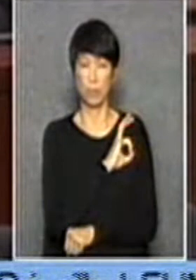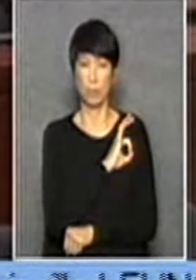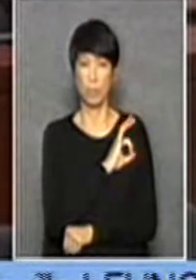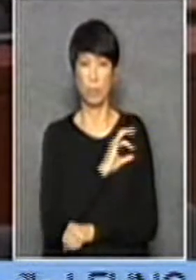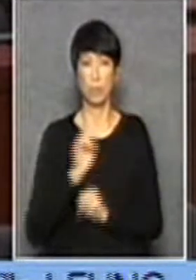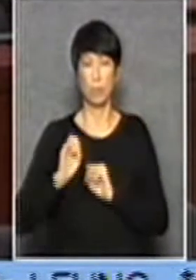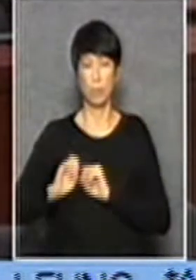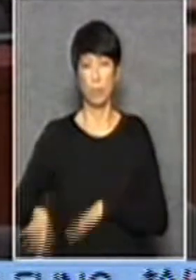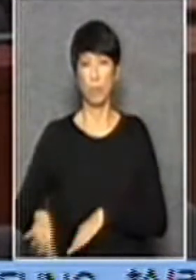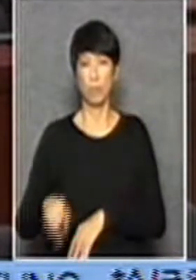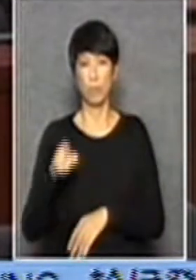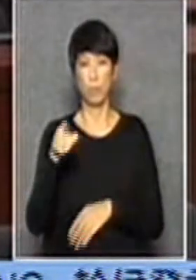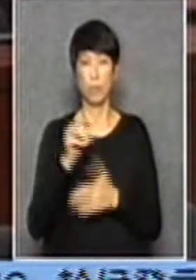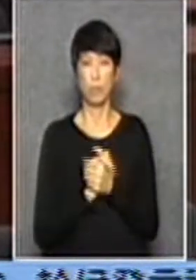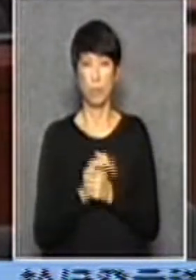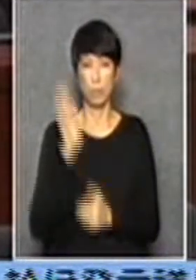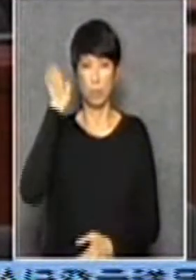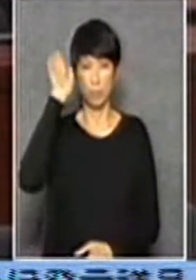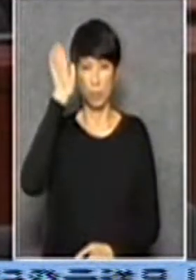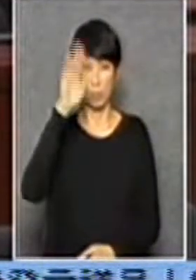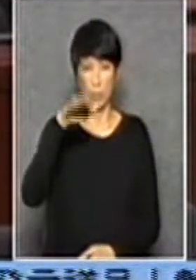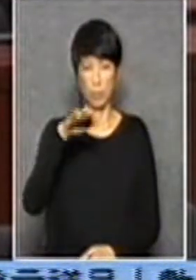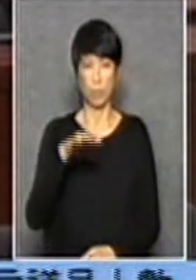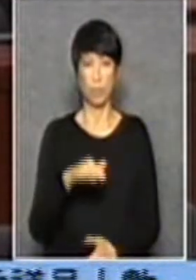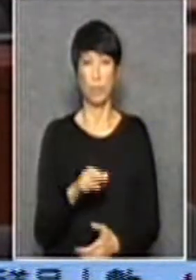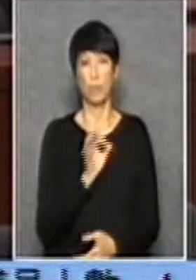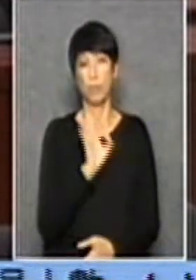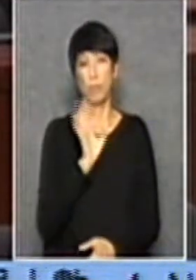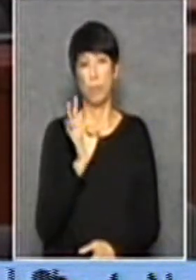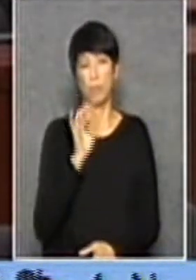了他們，對前景根本是沒有盼望。